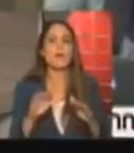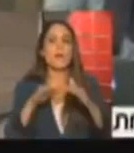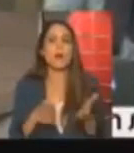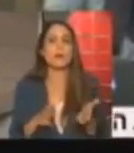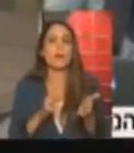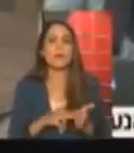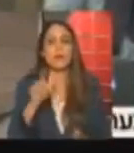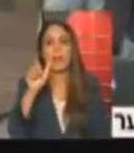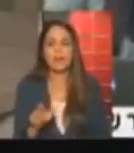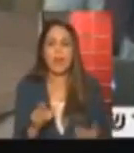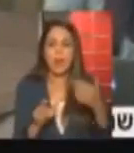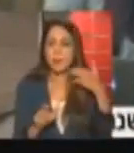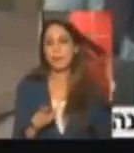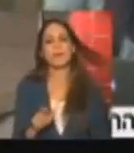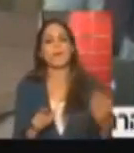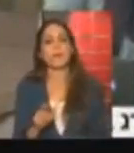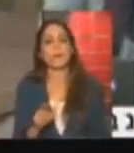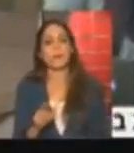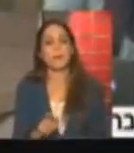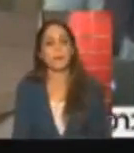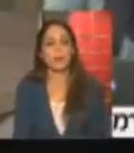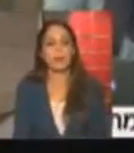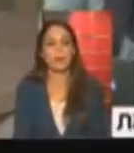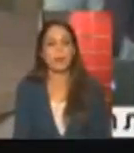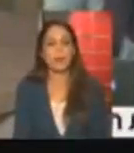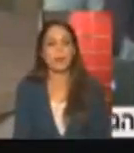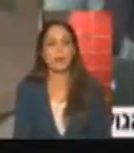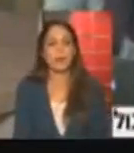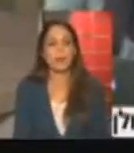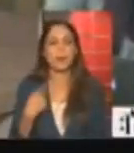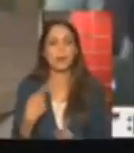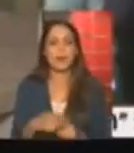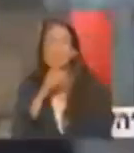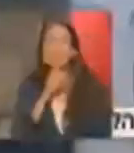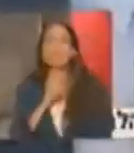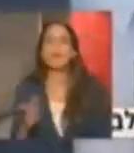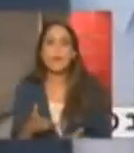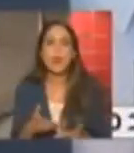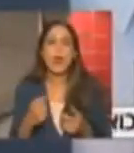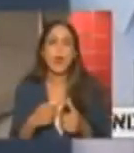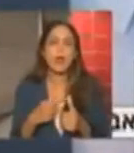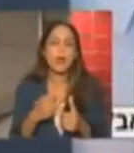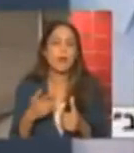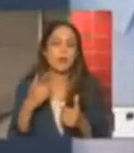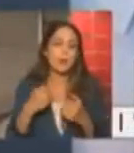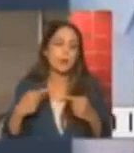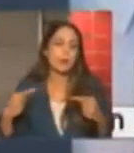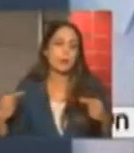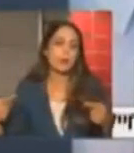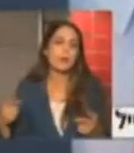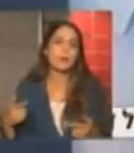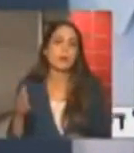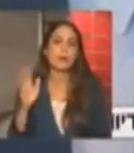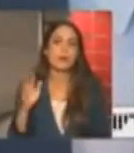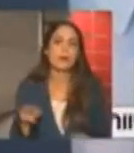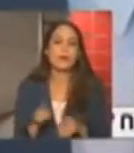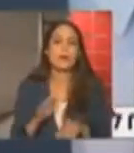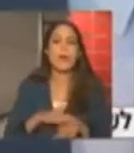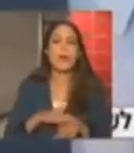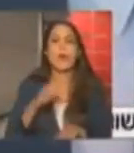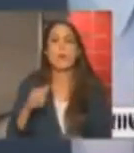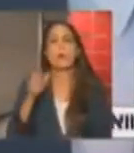אדם, שאחת שהיושבי ראש בסוריה ולוב בעבר, זה כמו למנות את ג'ק